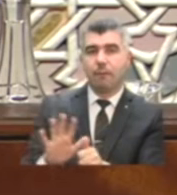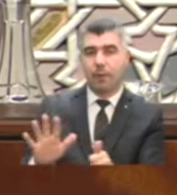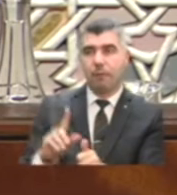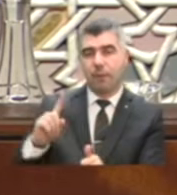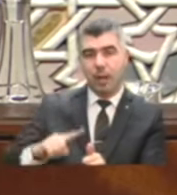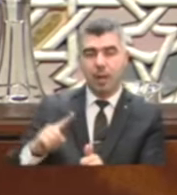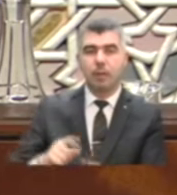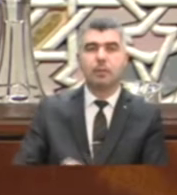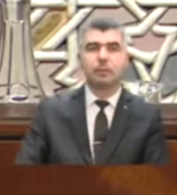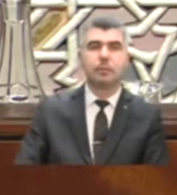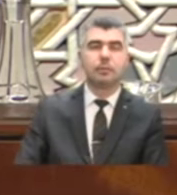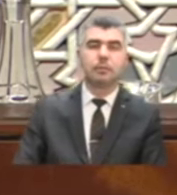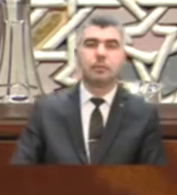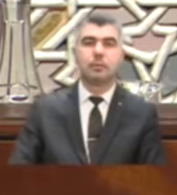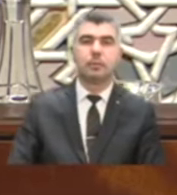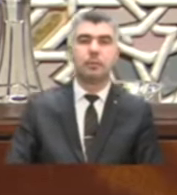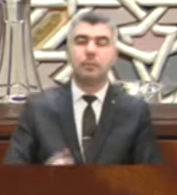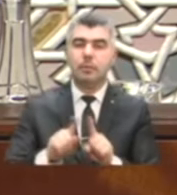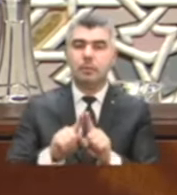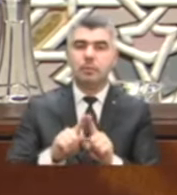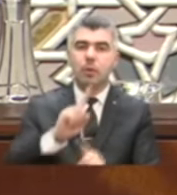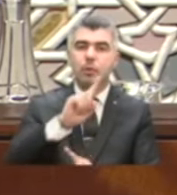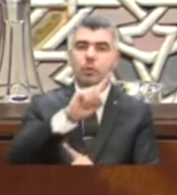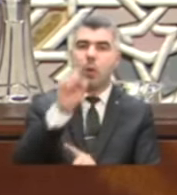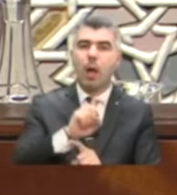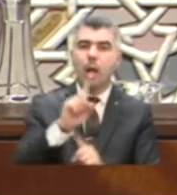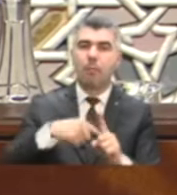محترم. هل هناك تعقيبات اضافيه؟